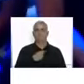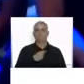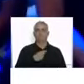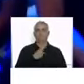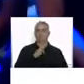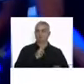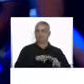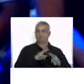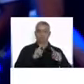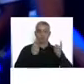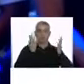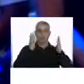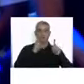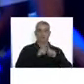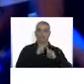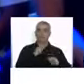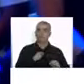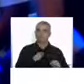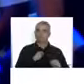שאחרי שקורה אסון כזה,